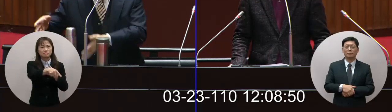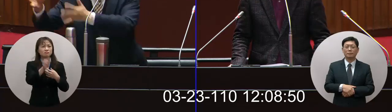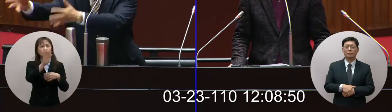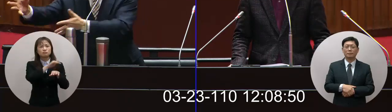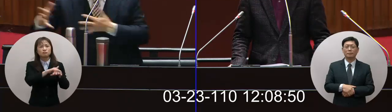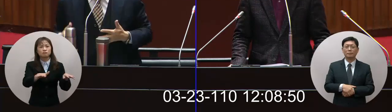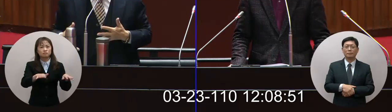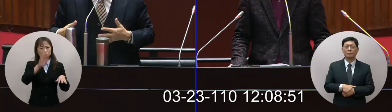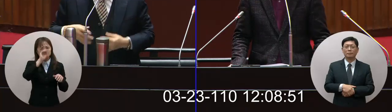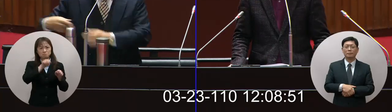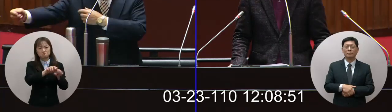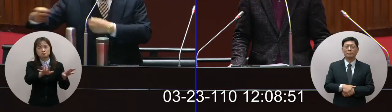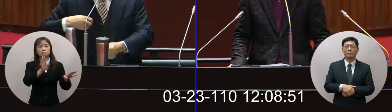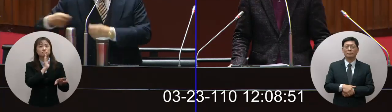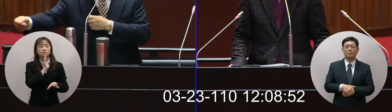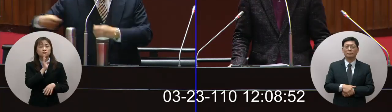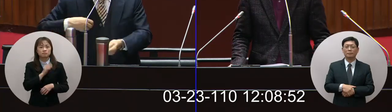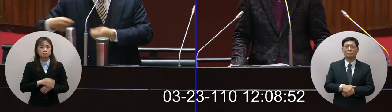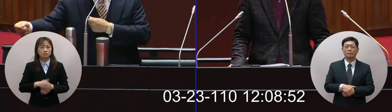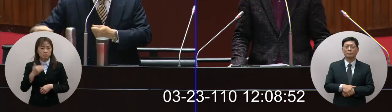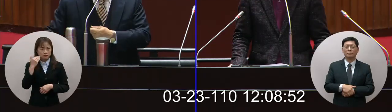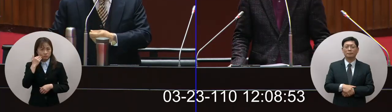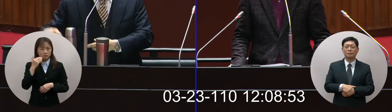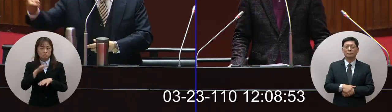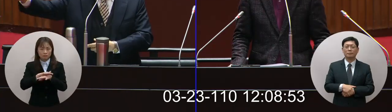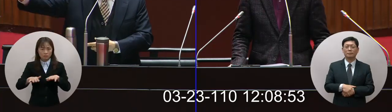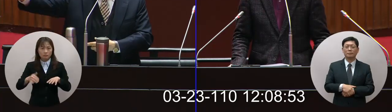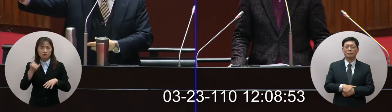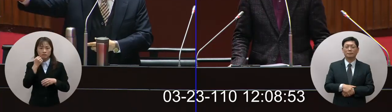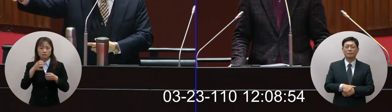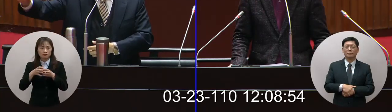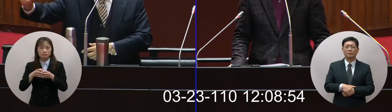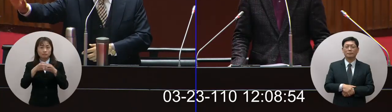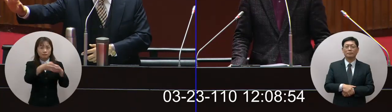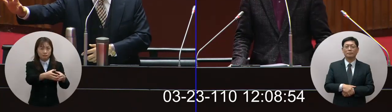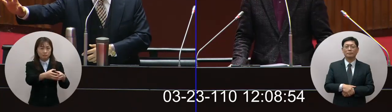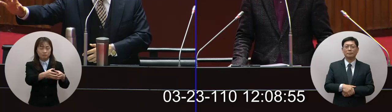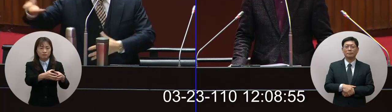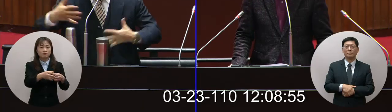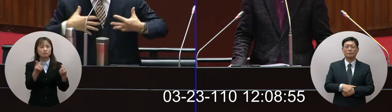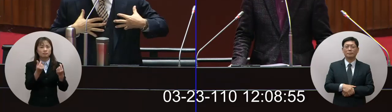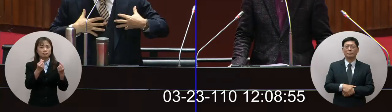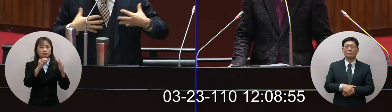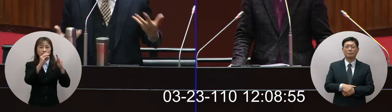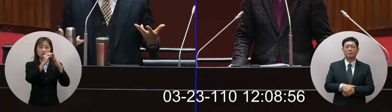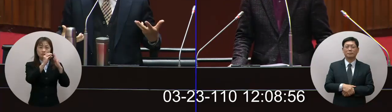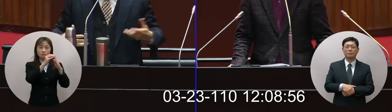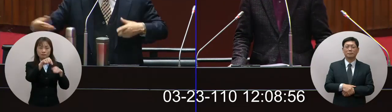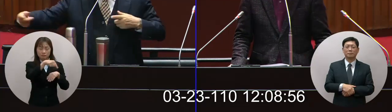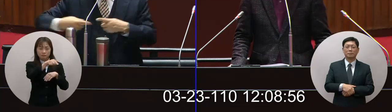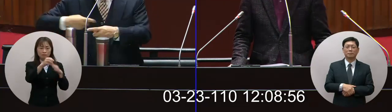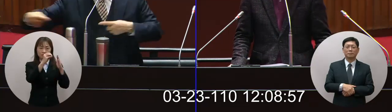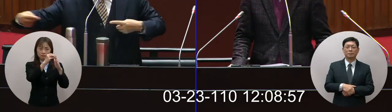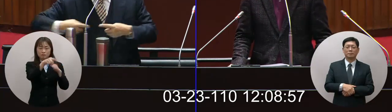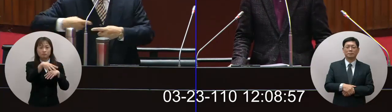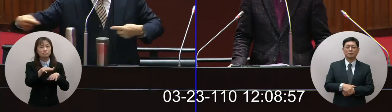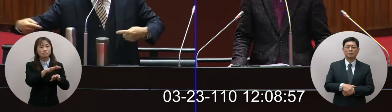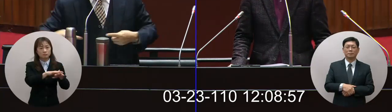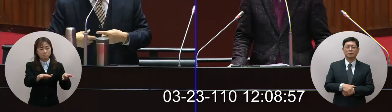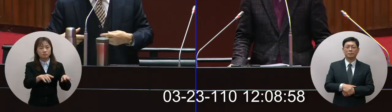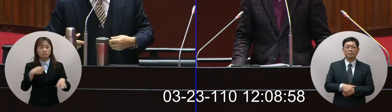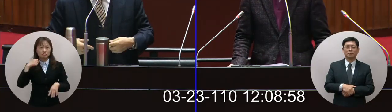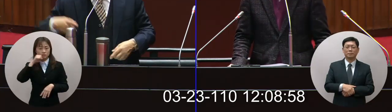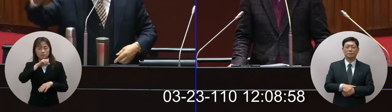看，如果安全的，我们就泡泡旅游。所以博流它没有疫情，台湾又是安全，所以我们现